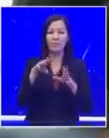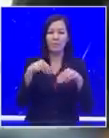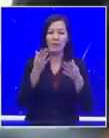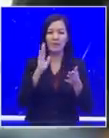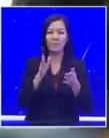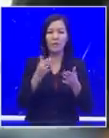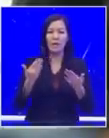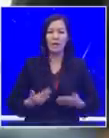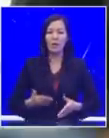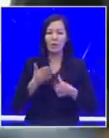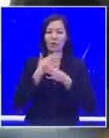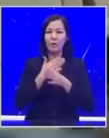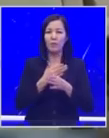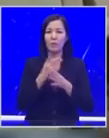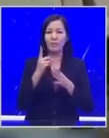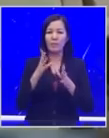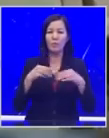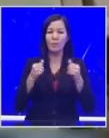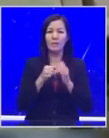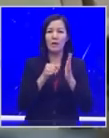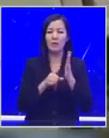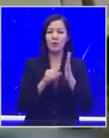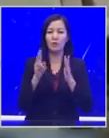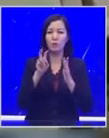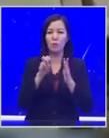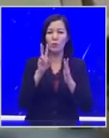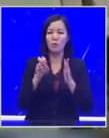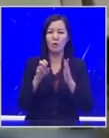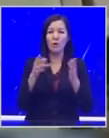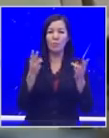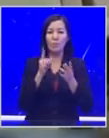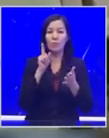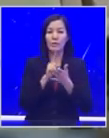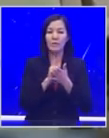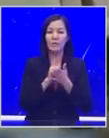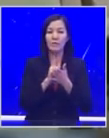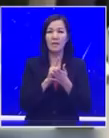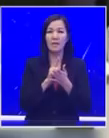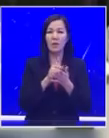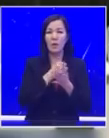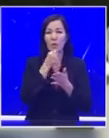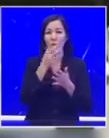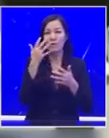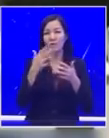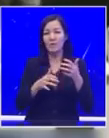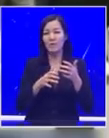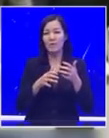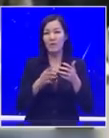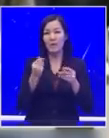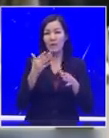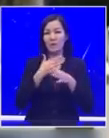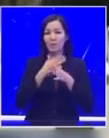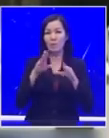Алайда әлеуметтік көмек бір отбасы үшін 600 доллардан аспауы керек. Елдегі егде жастағы тұрғындарға да қаржылай